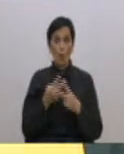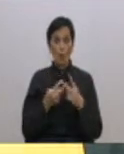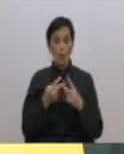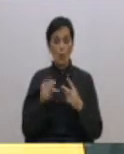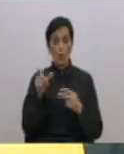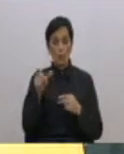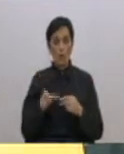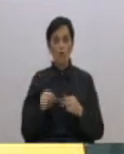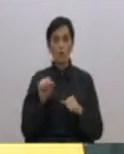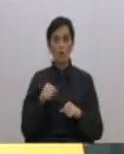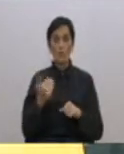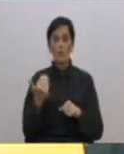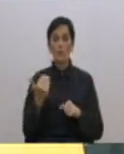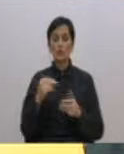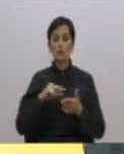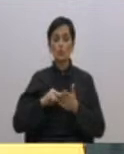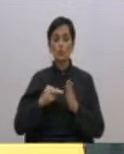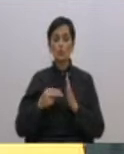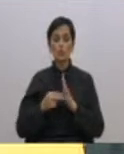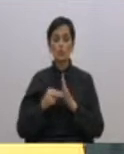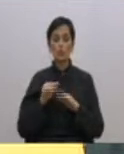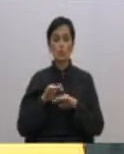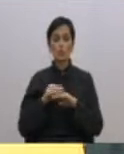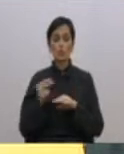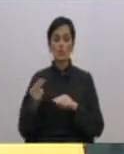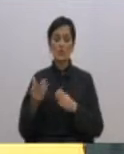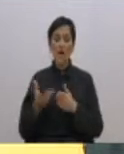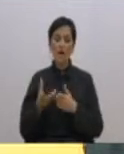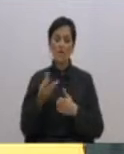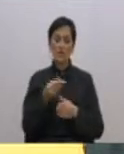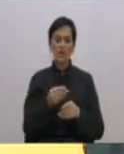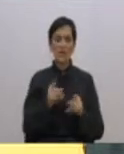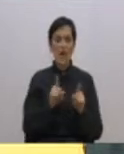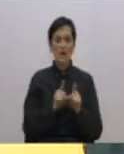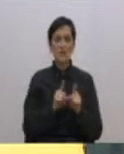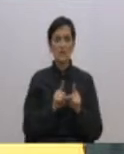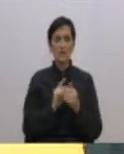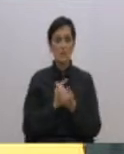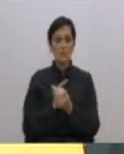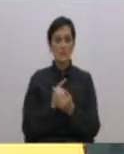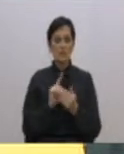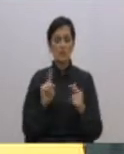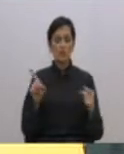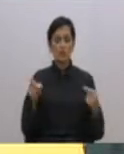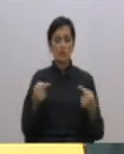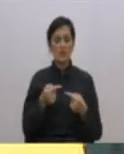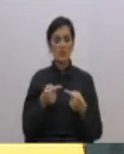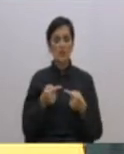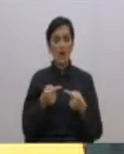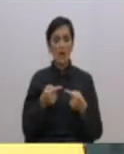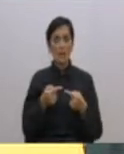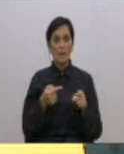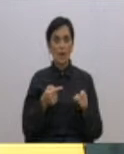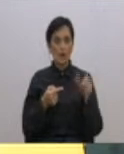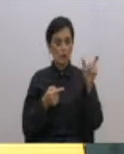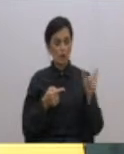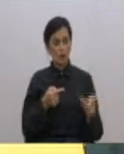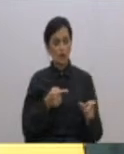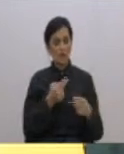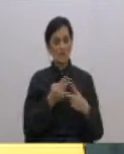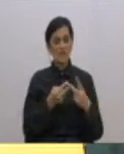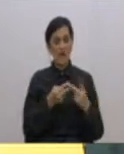imetom rom sheleba misi byudzhetidan moxtes am takhis dafarva ise misi shesabamisi stumari